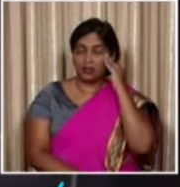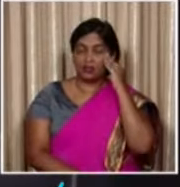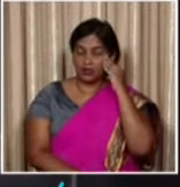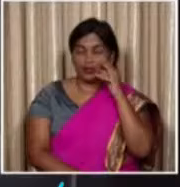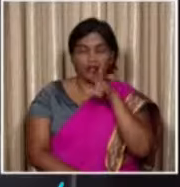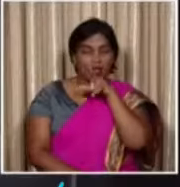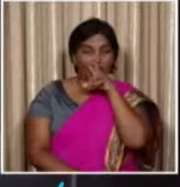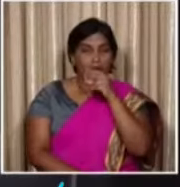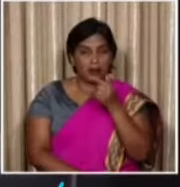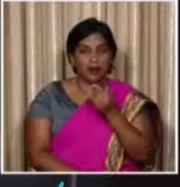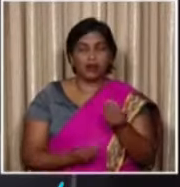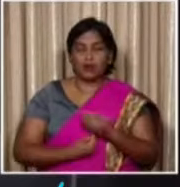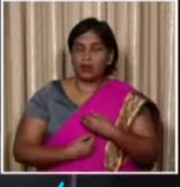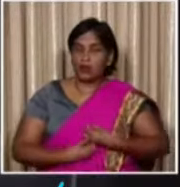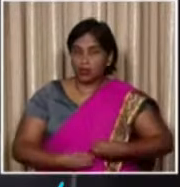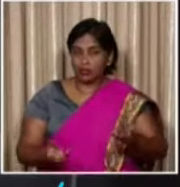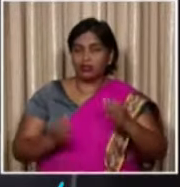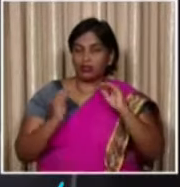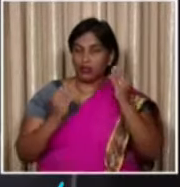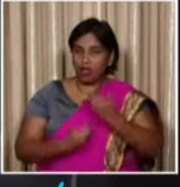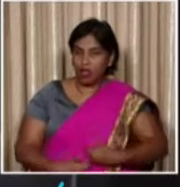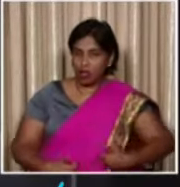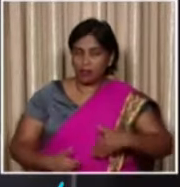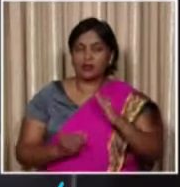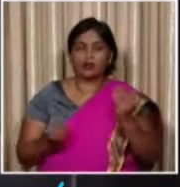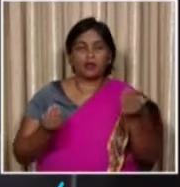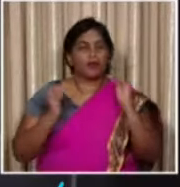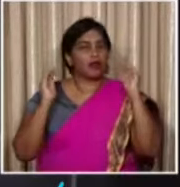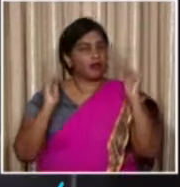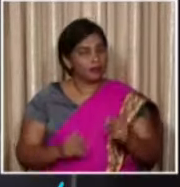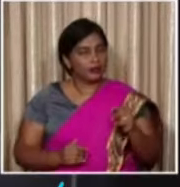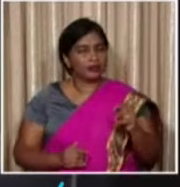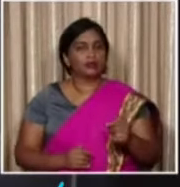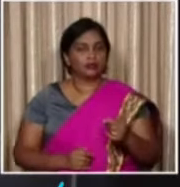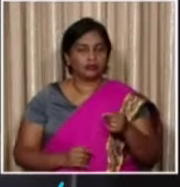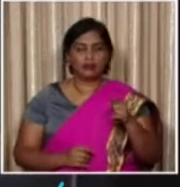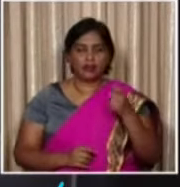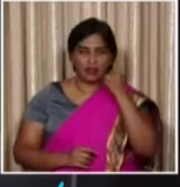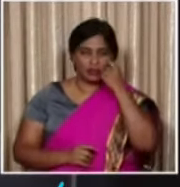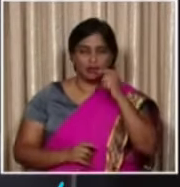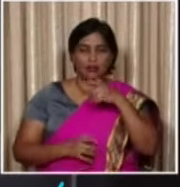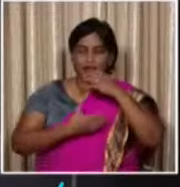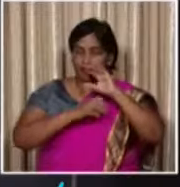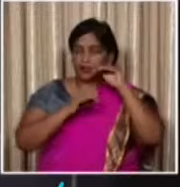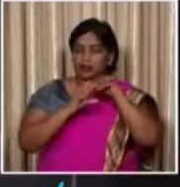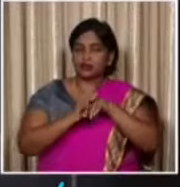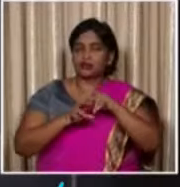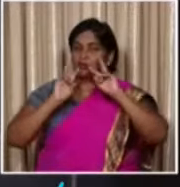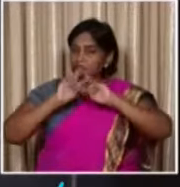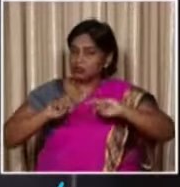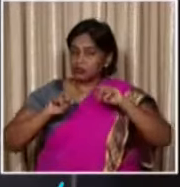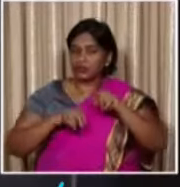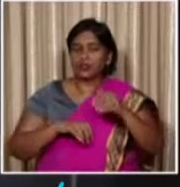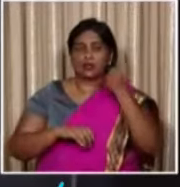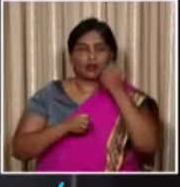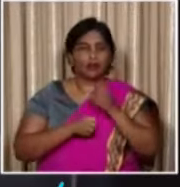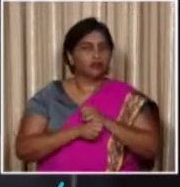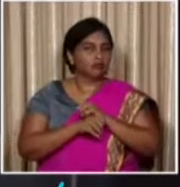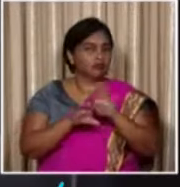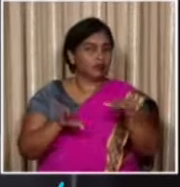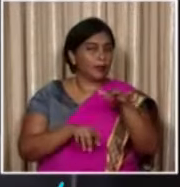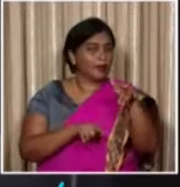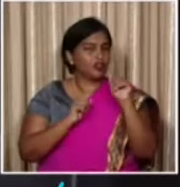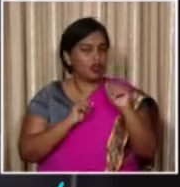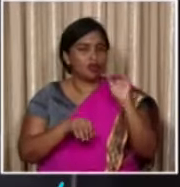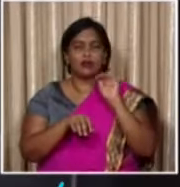ලක් කිරීමකින් සුනක් ගහනේ පාලනය කිරීම ජල බීතිකාව ඇතැයි සැක කරන සතුන්ගේ නියදි විද්‍යාගාර තුල පරීක්ෂාවට ලක් කිරීම මගින් රෝගී පැතිරෙන ප්‍රදේශ හඳුනා